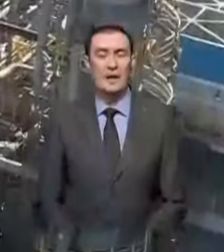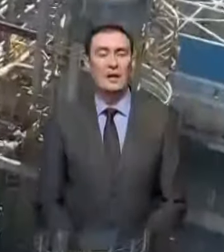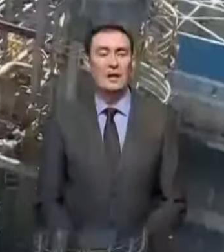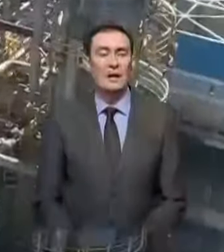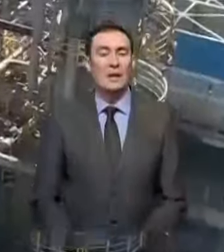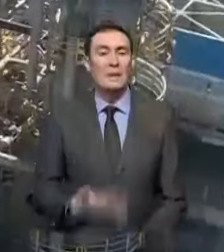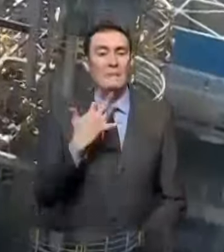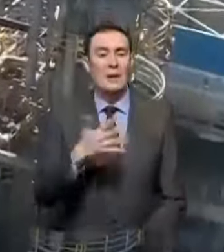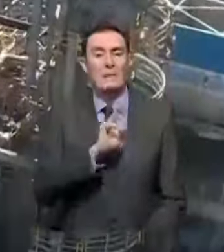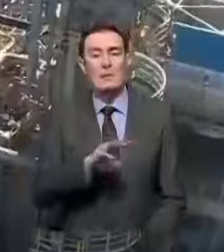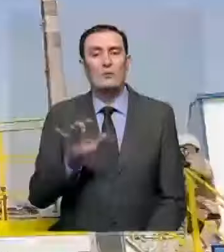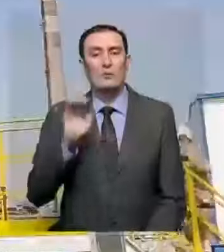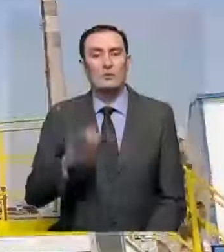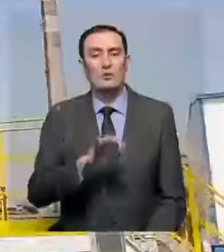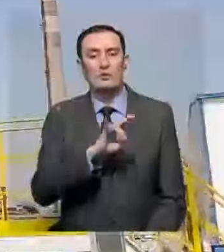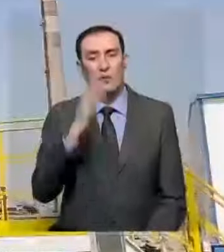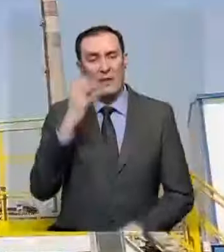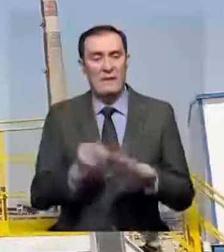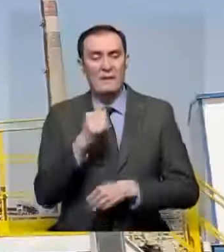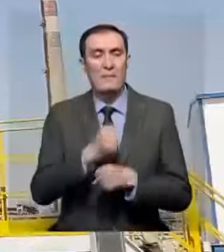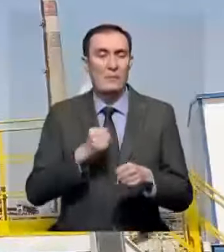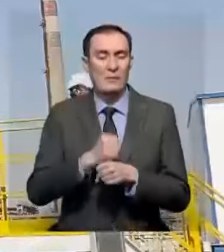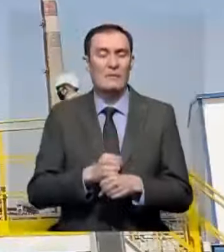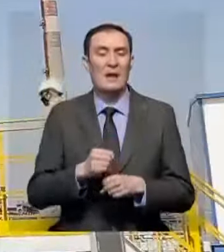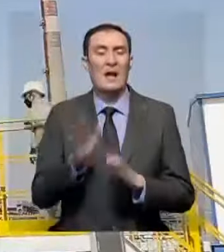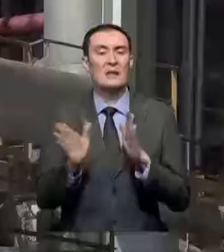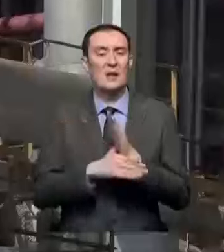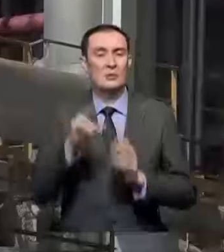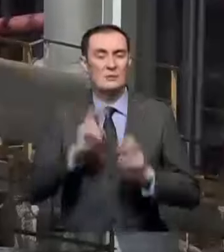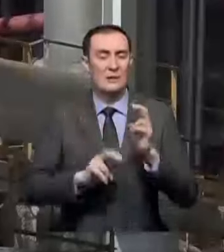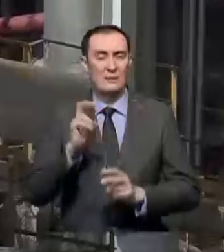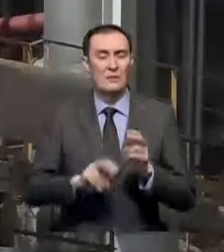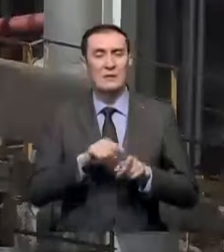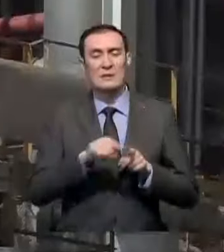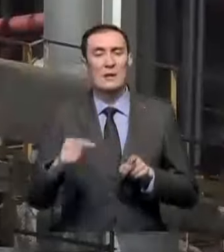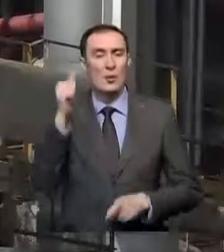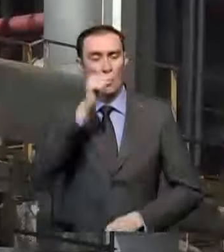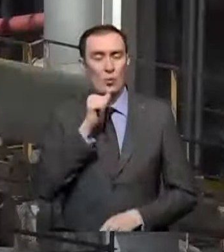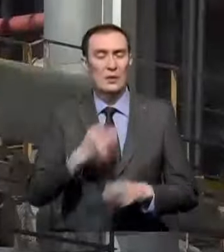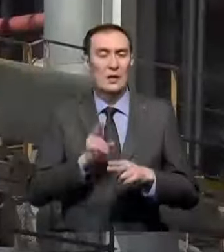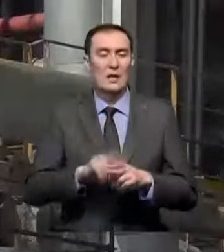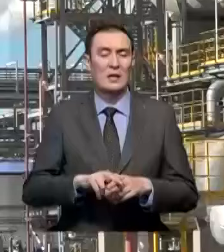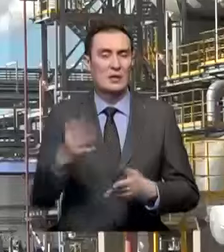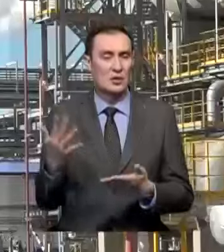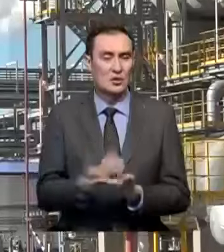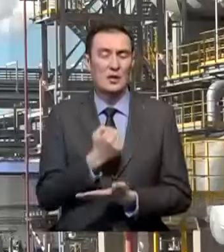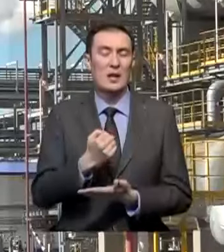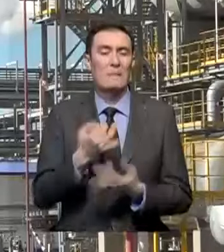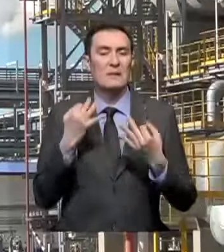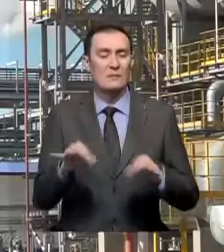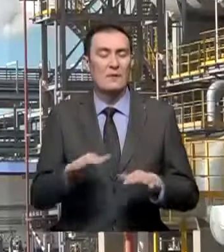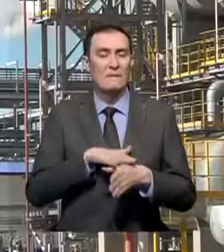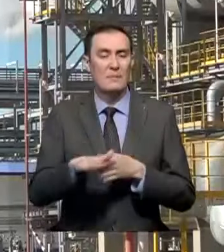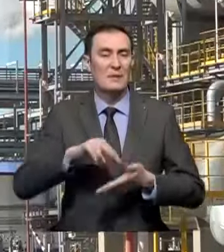Рекордные 5 500 000 тонн нефти переработали на Атырауском нефтеперерабатывающем заводе за минувший год. Это историческое достижение